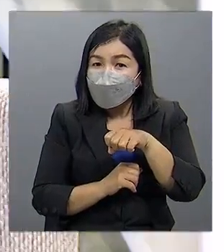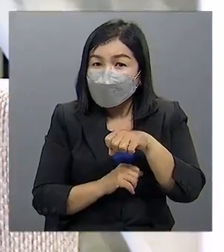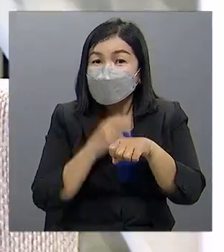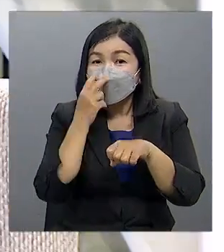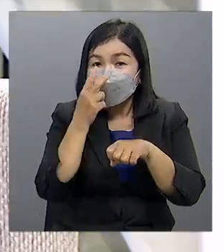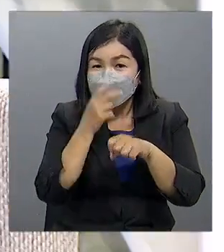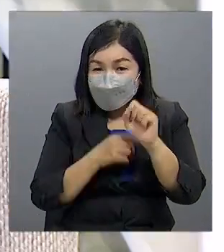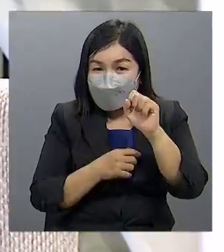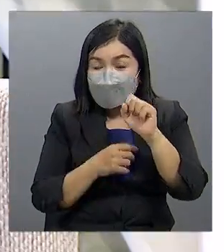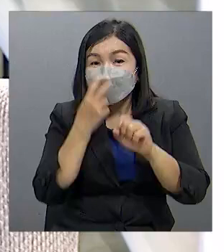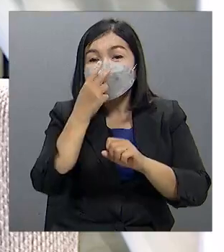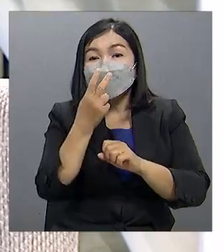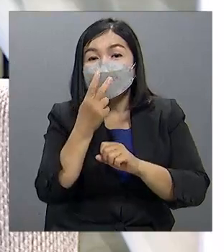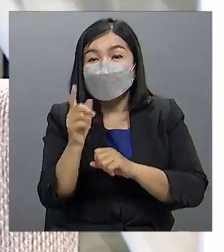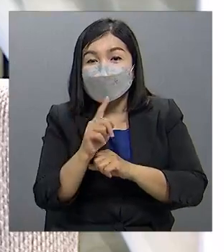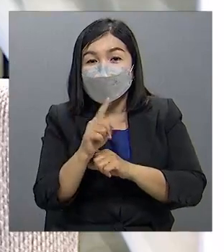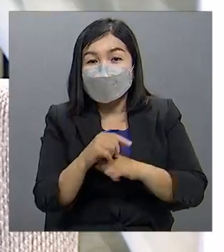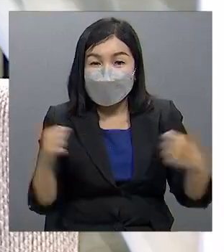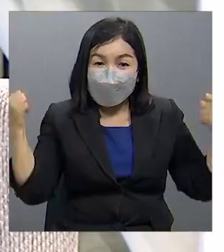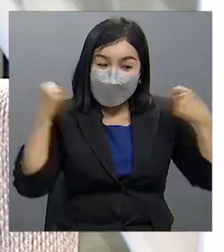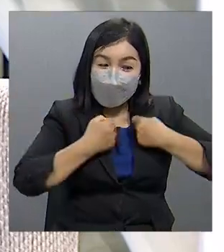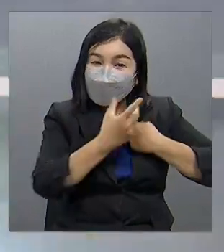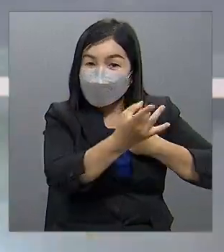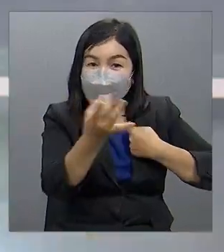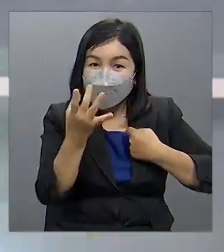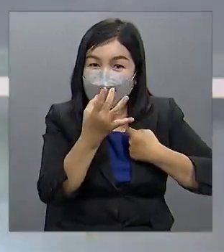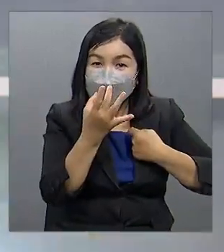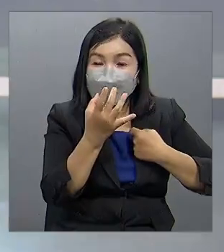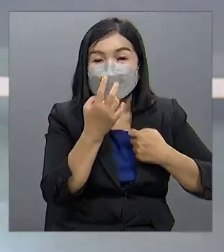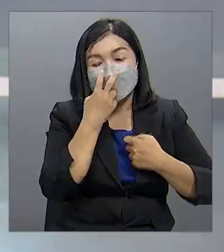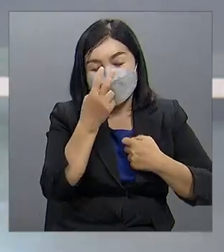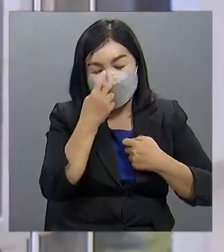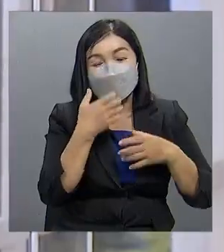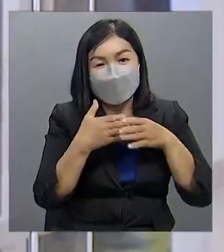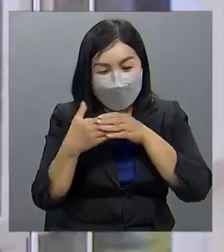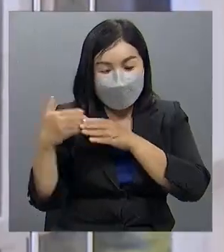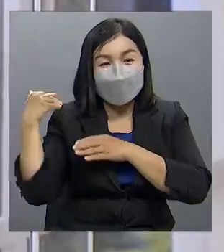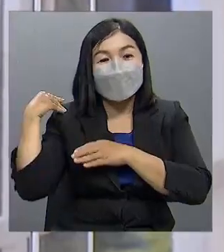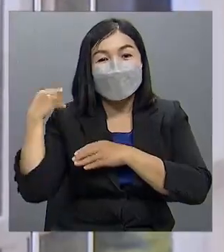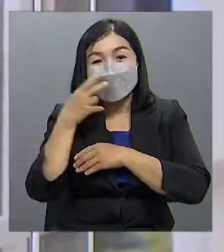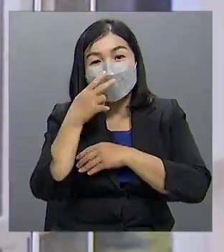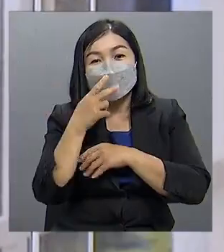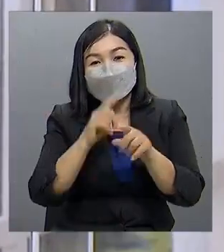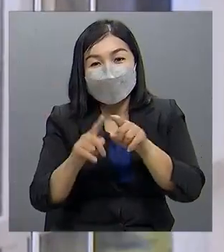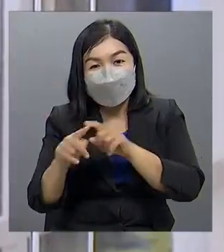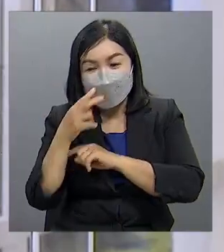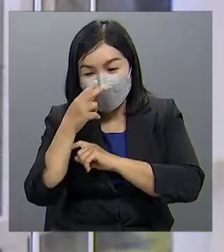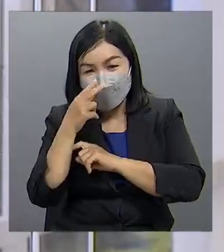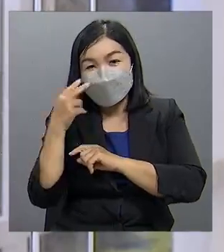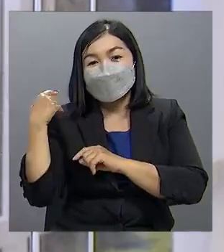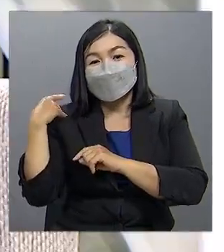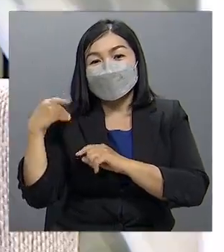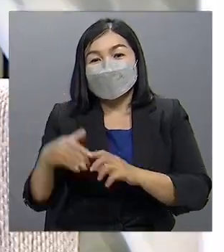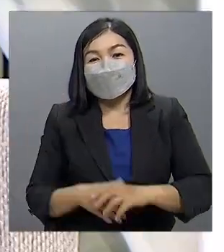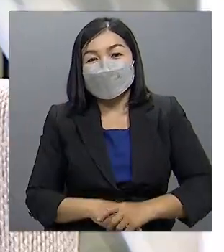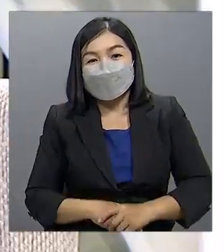ป็นการกึ่งเดินกึ่งลอยอีกต่อไป จมโคลนเล่นเป็นพวกเรา ถูกต้อง เราจะดึงพี่ปูเป้ลงมาคลุกกับเรา ใช่ค่ะใช่เ